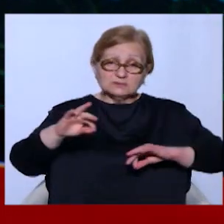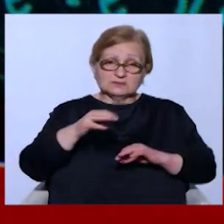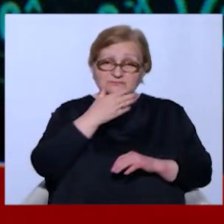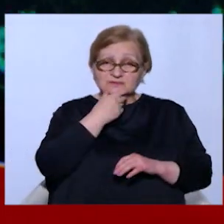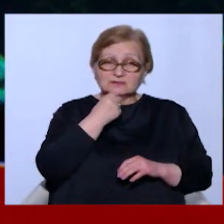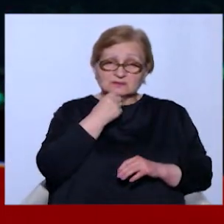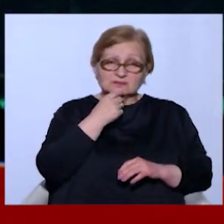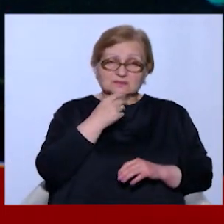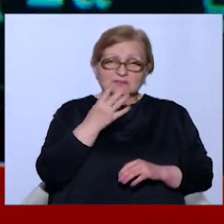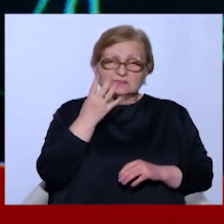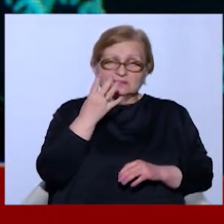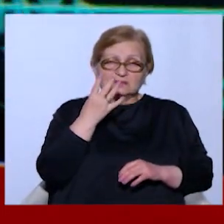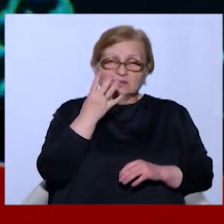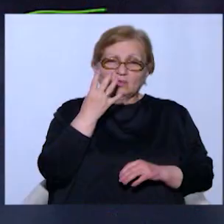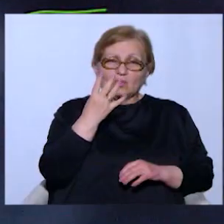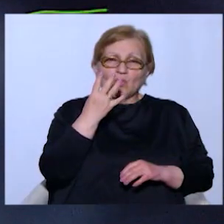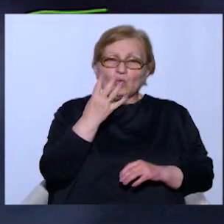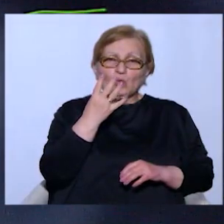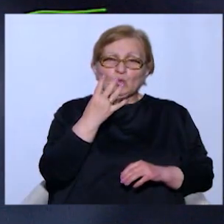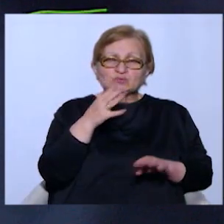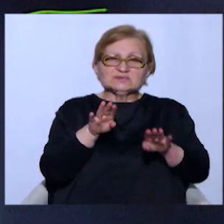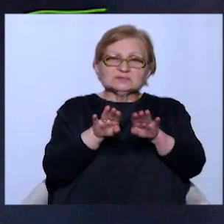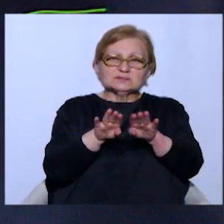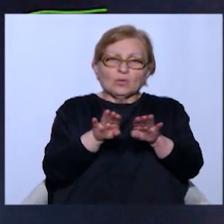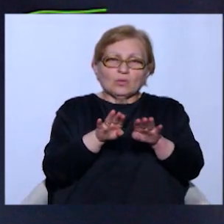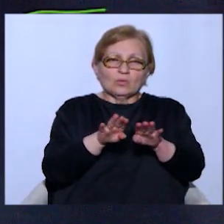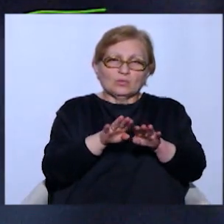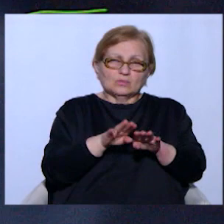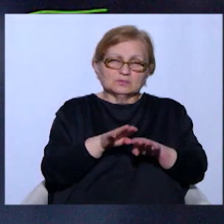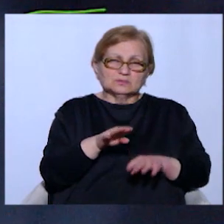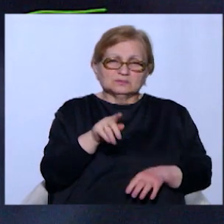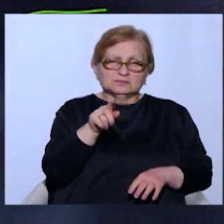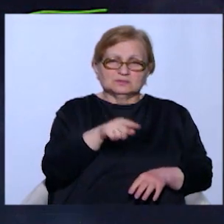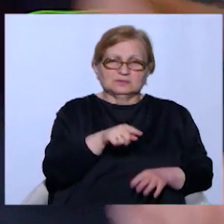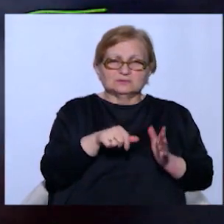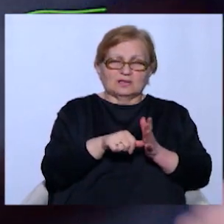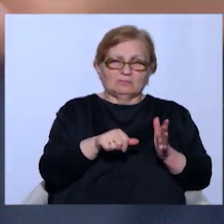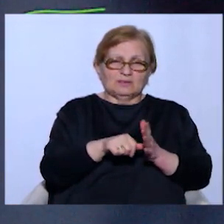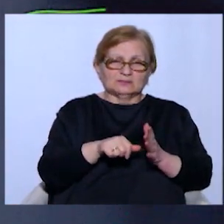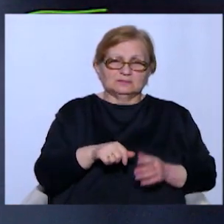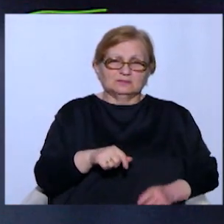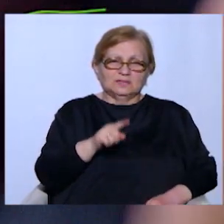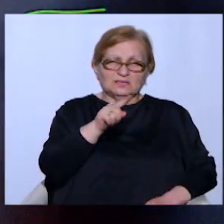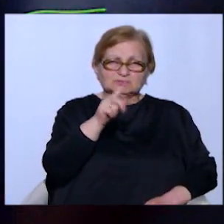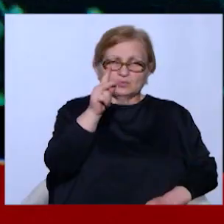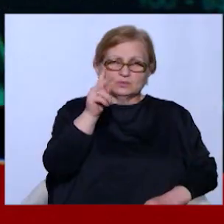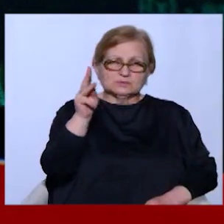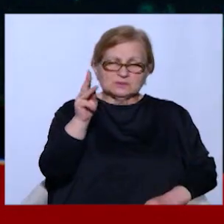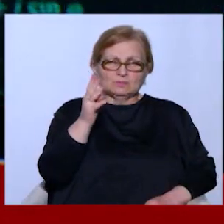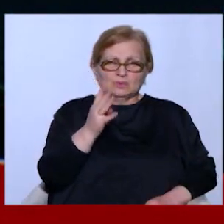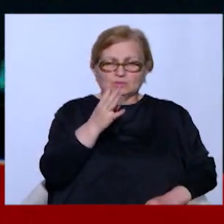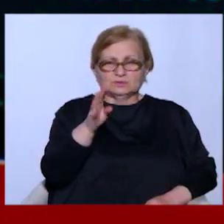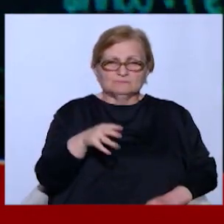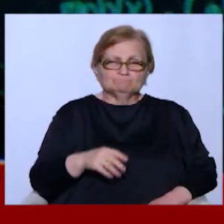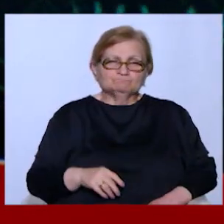რომ 4 ტოლ დიდი კი არა, ტოლი სამკუთხედი წარმოიშობა აი ამ შუა წერტილების შეერთებით და სამკუთხედის